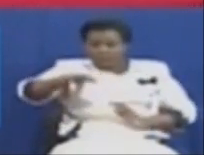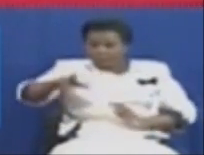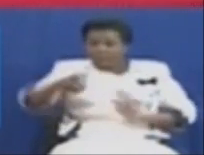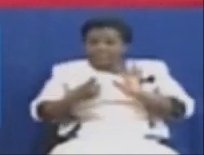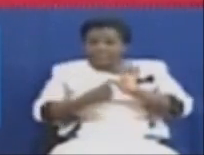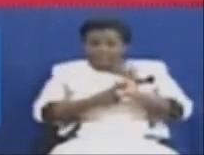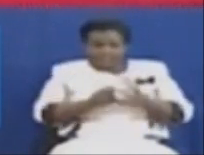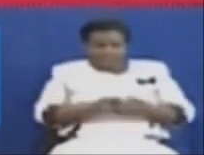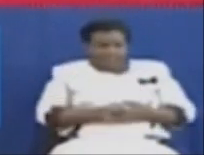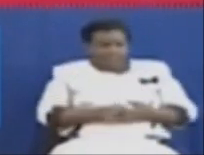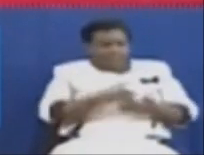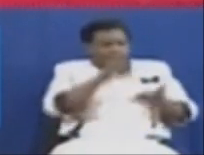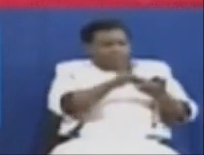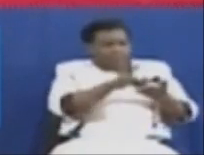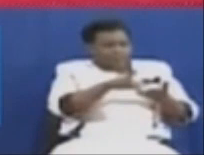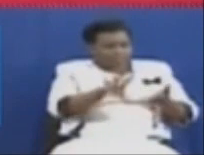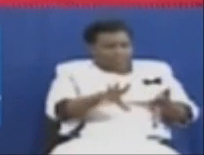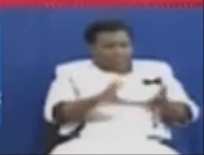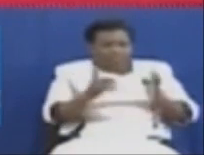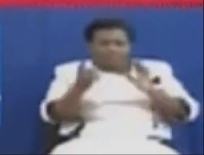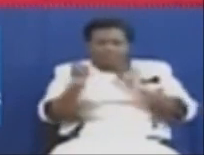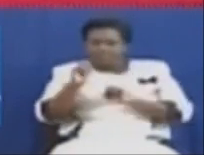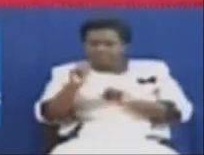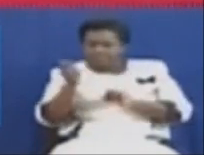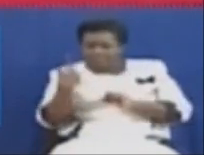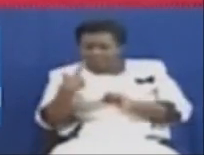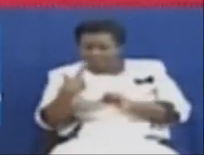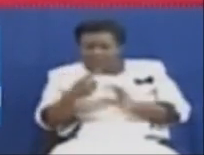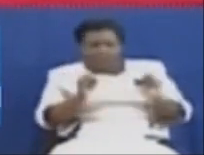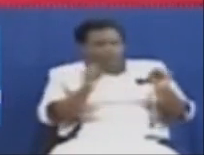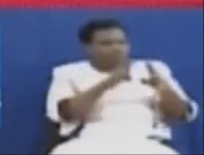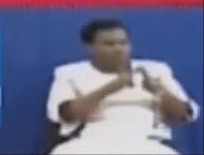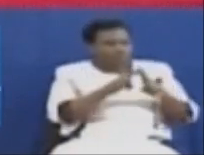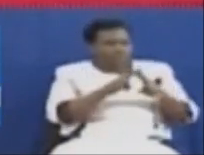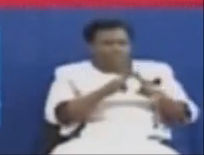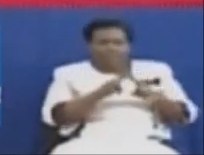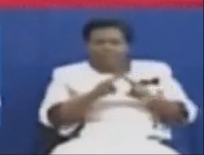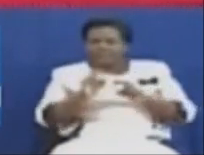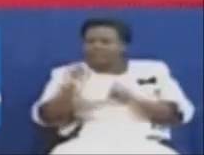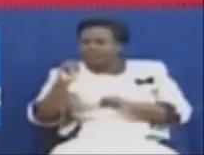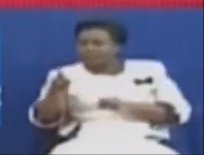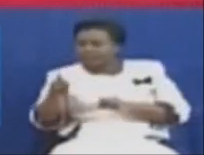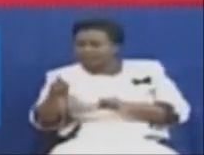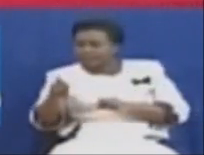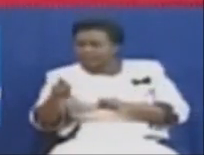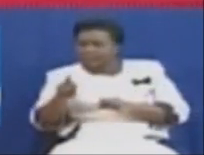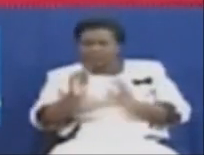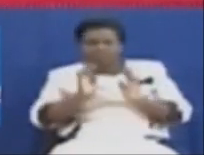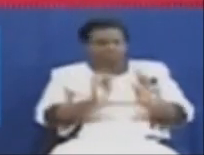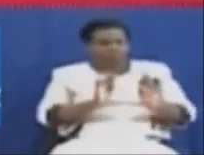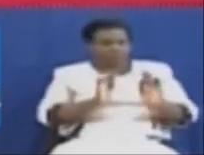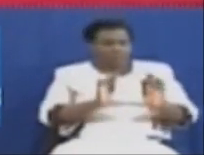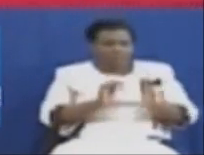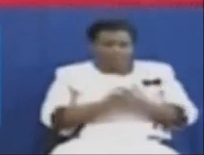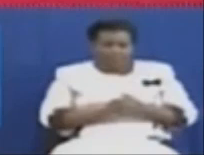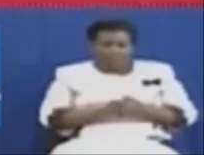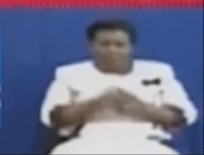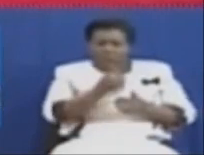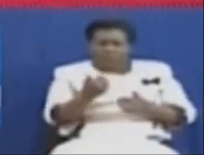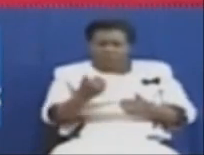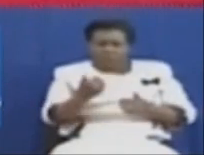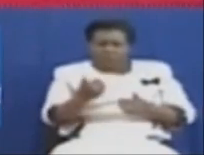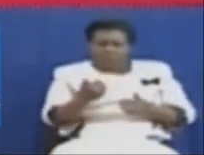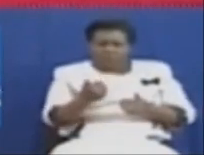Maendeleo ya Jamii, Jinsia, Wazee na Watoto, napenda kujibu swali la Mheshimiwa Fakaria Shomari Hamisi, mbunge viti maalum, kama